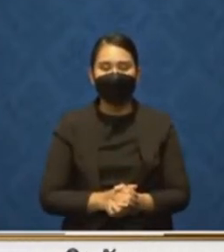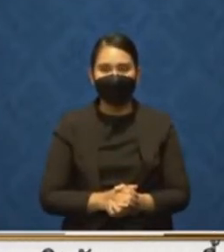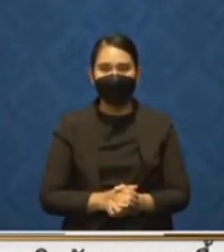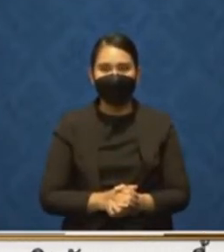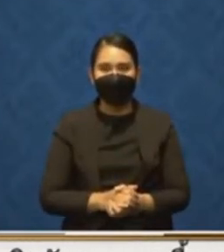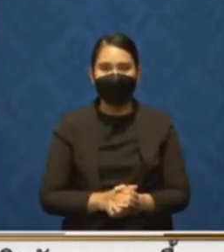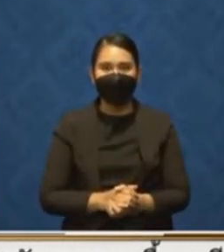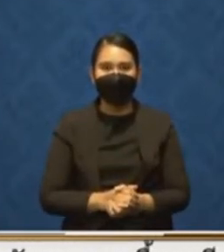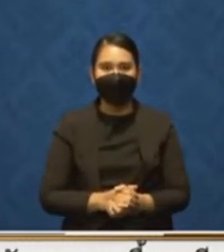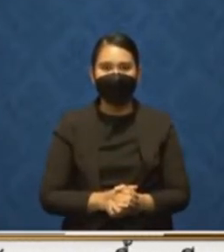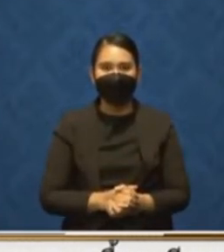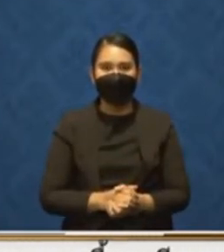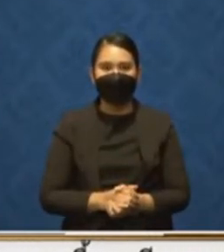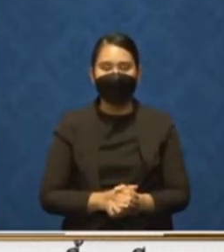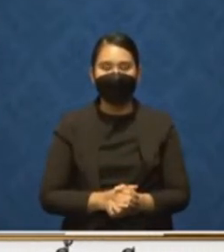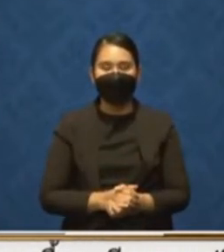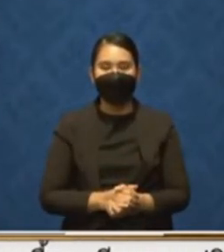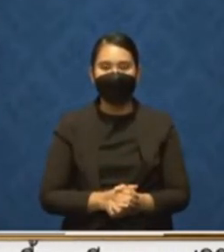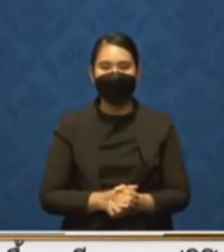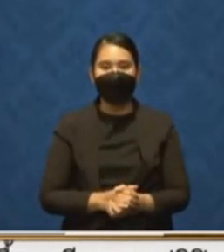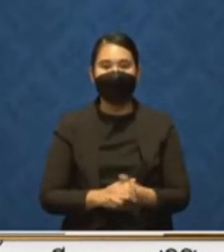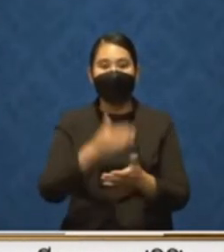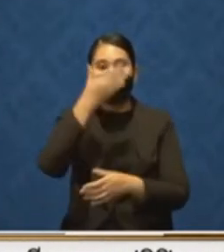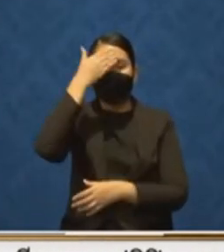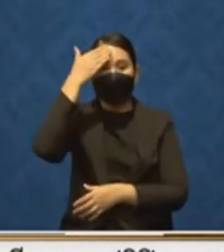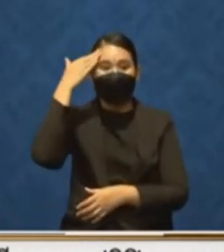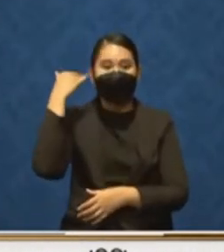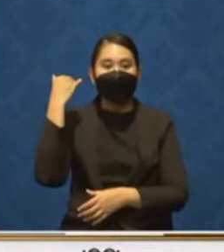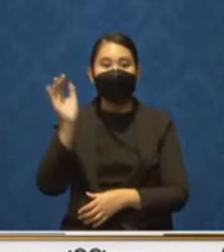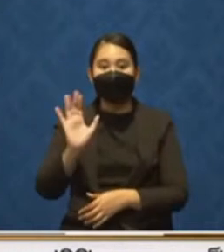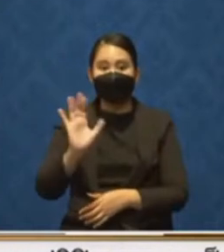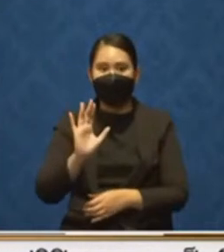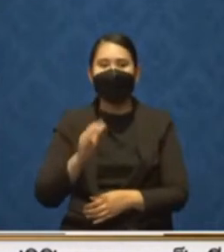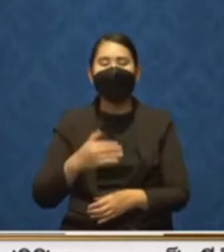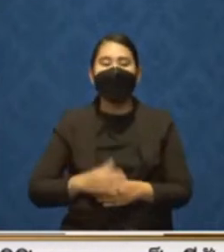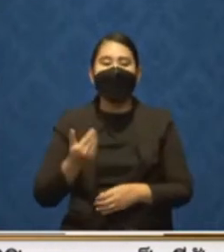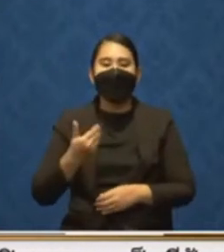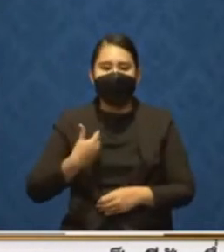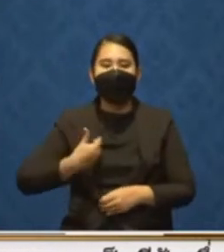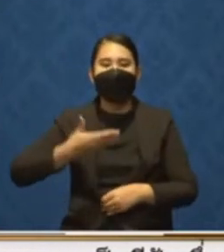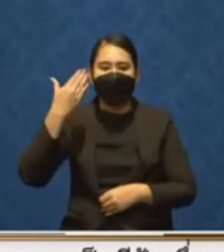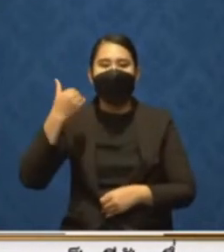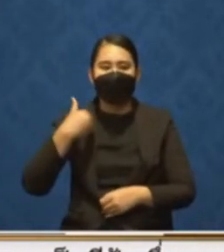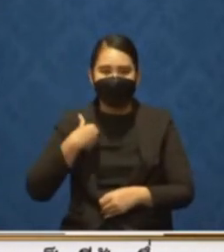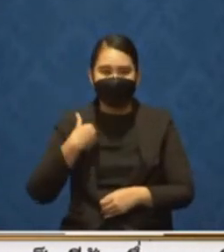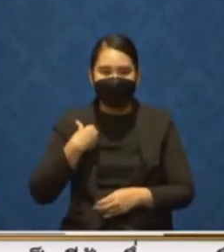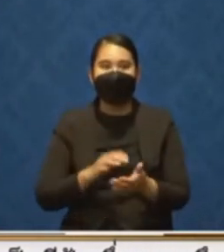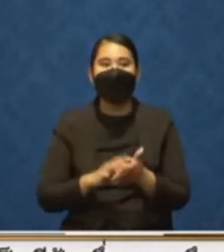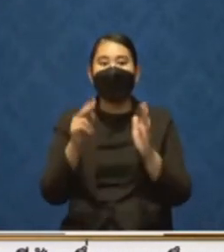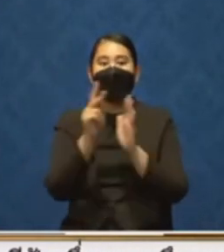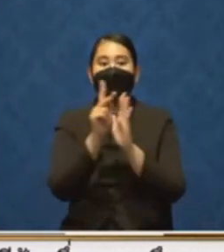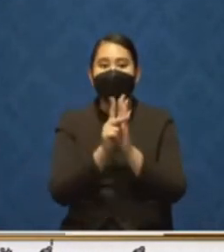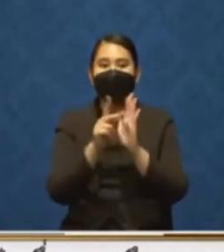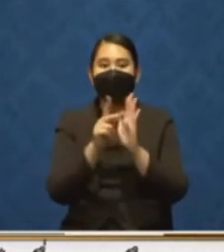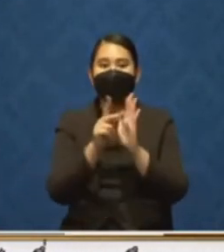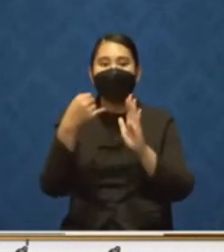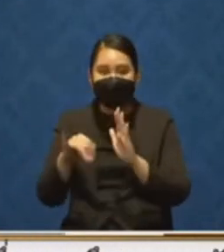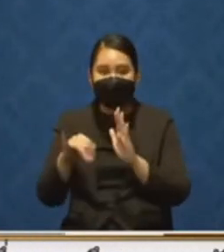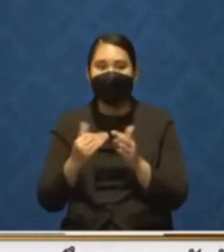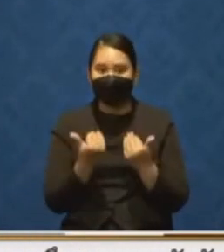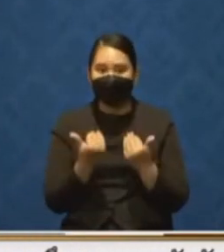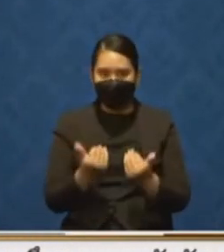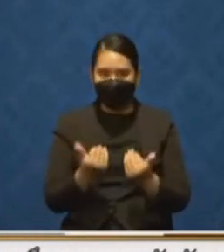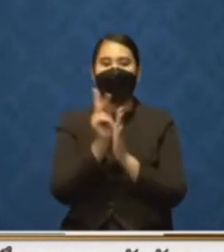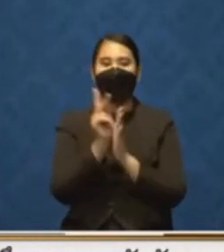วันนั้นเราก็ต่อย่อมาเค้านี้อย่าลืมบ้านไอ้การคิดแบบนี้มันมีมาแล้วในอดีตที่ผ่านมาแต่มันผิดกฎหมายแต่วันนี้ผมทำกฎหมายไว้แล้ว